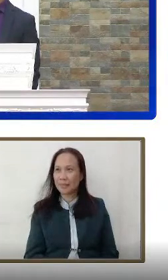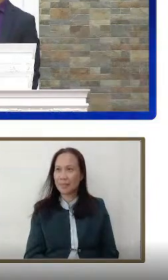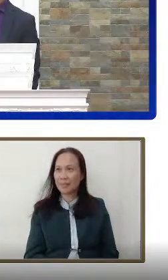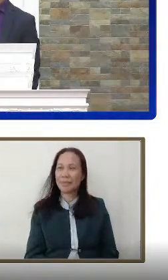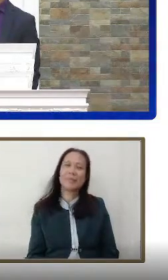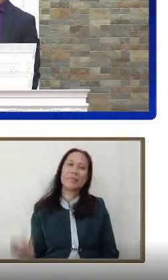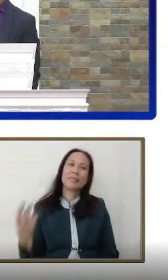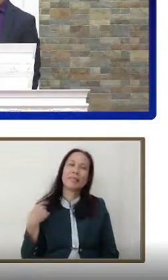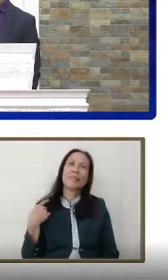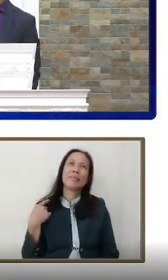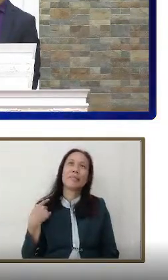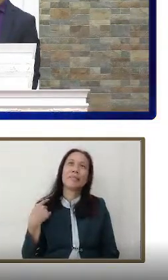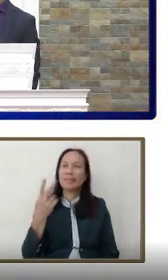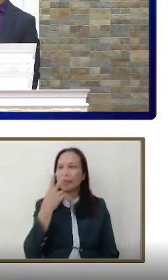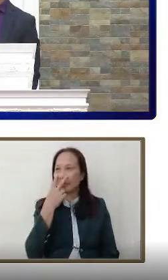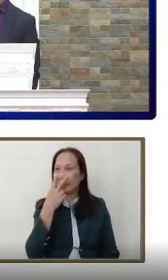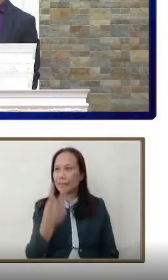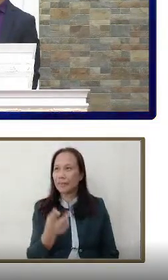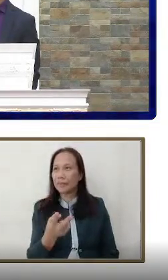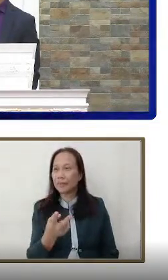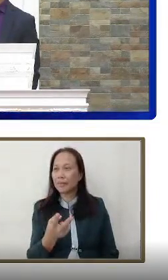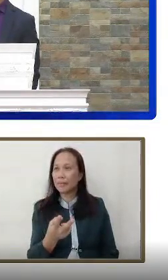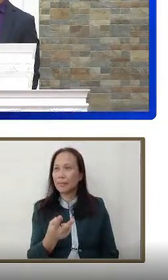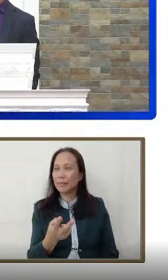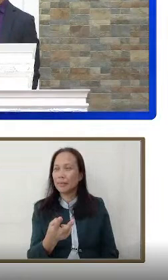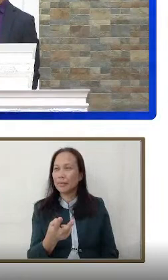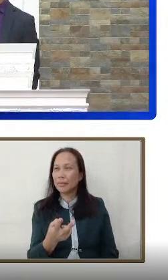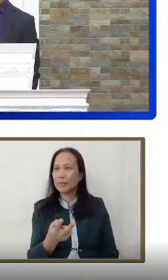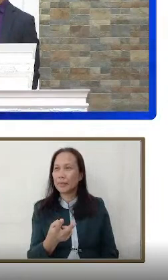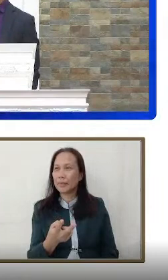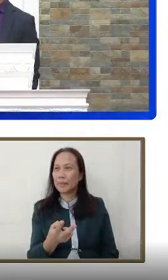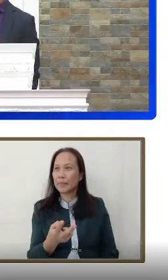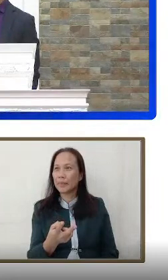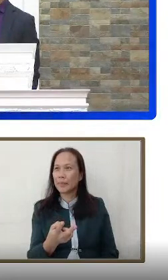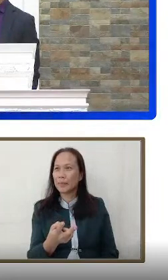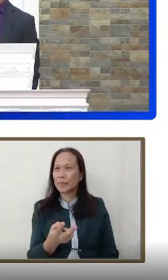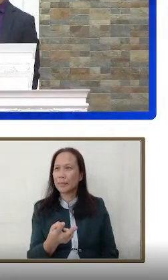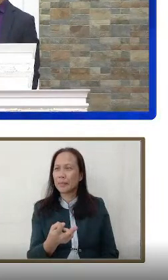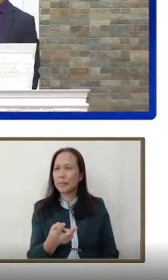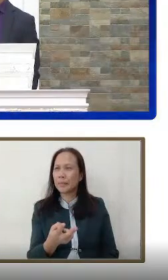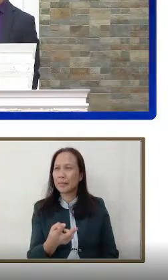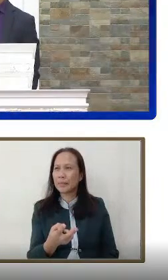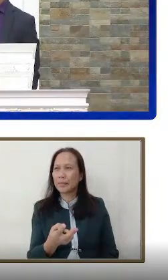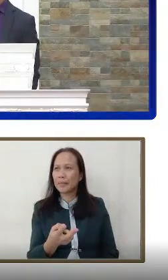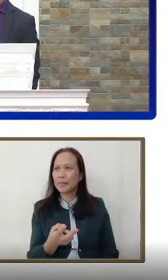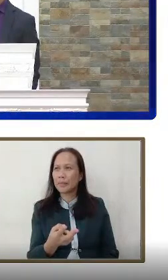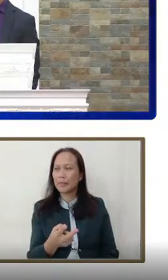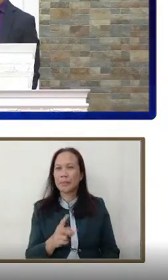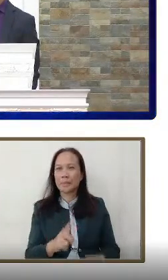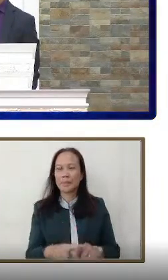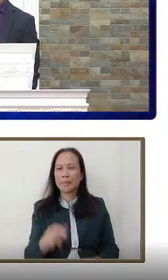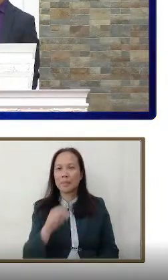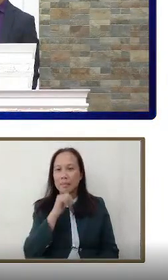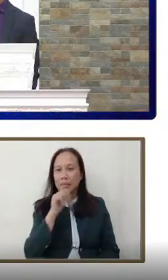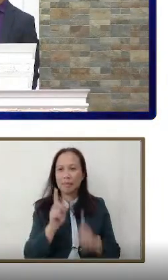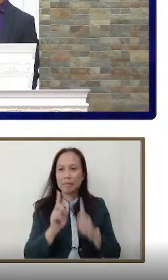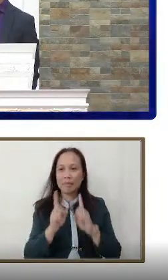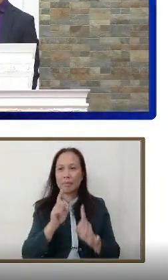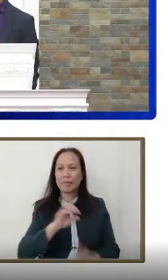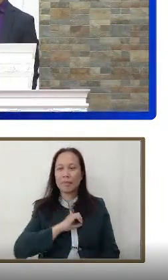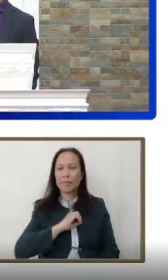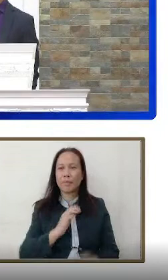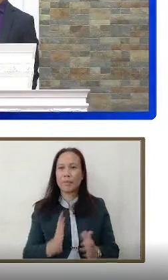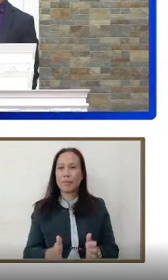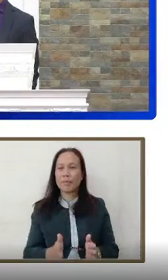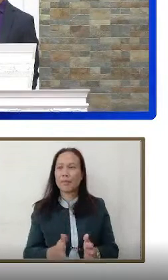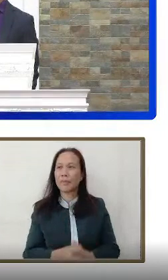Meron po kami nakita na binibenta dito sa pastor. Pero hindi pa namin nakakausap yung may-ari.